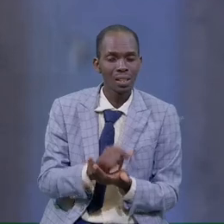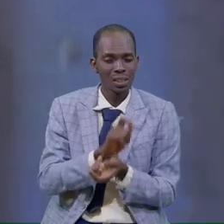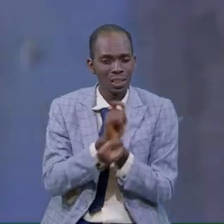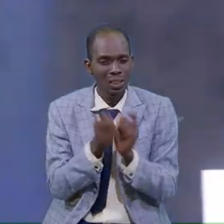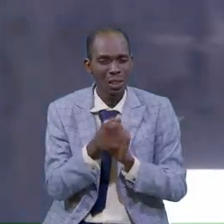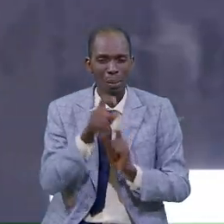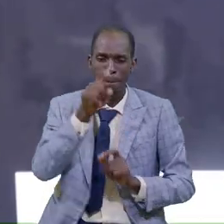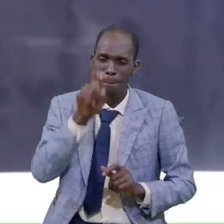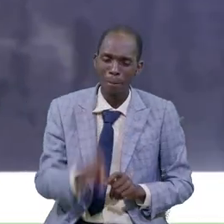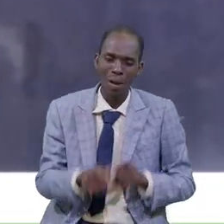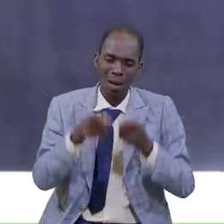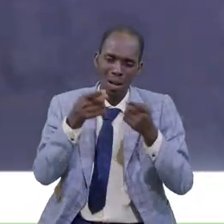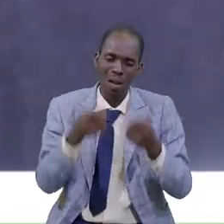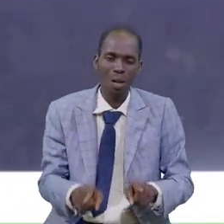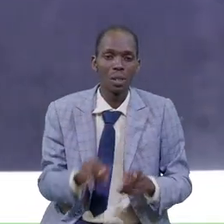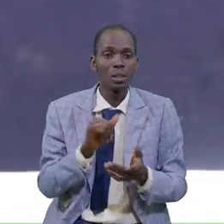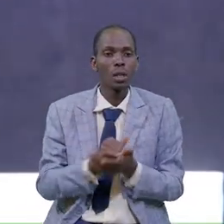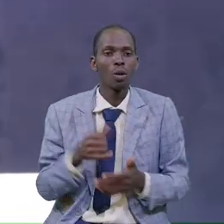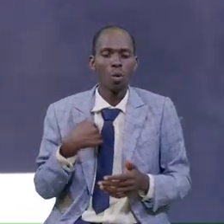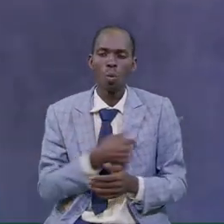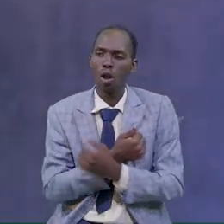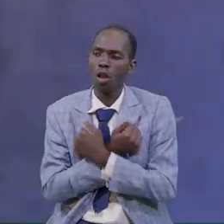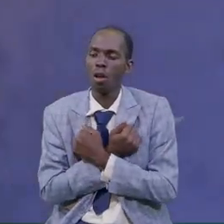lieu d'abord. Nous aimons les gens.